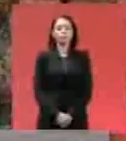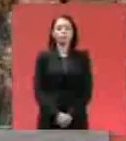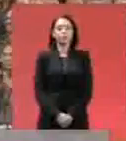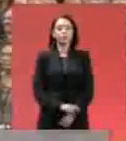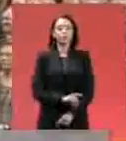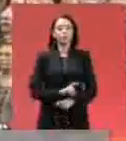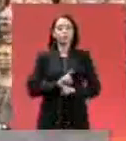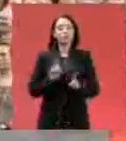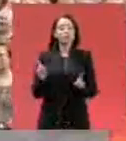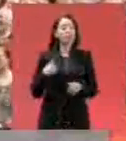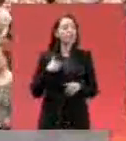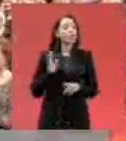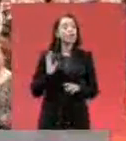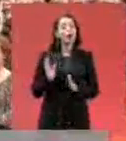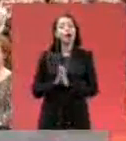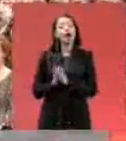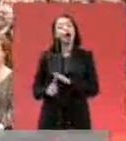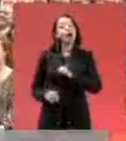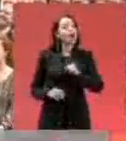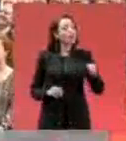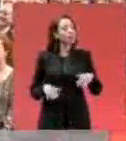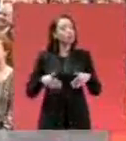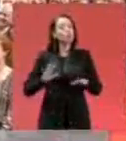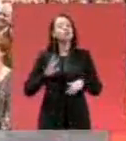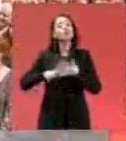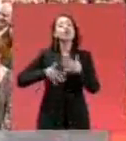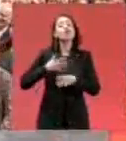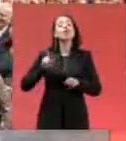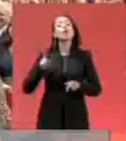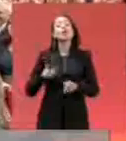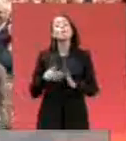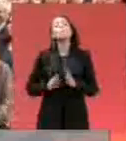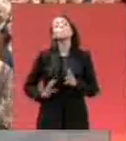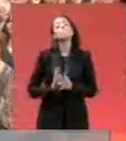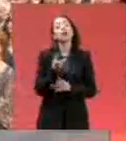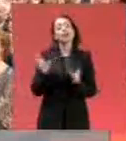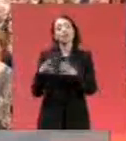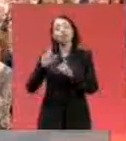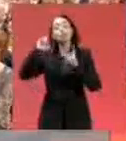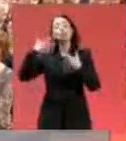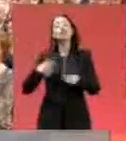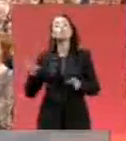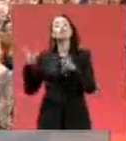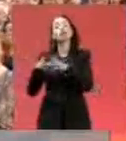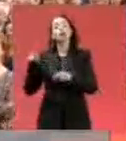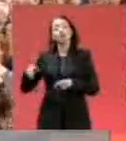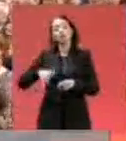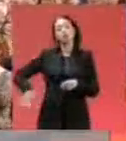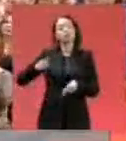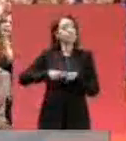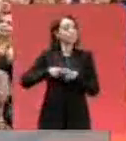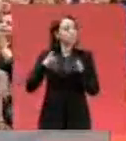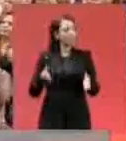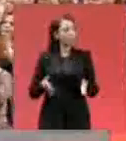Δεν θα ξεμπερδέψουνε με την αριστερά, δεν θα ξεμπερδέψουνε με την προοδευτική παράταξη, τη δημοκρατική παράταξη αυτού του τόπου που